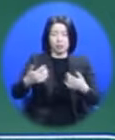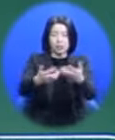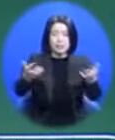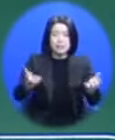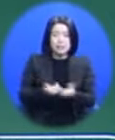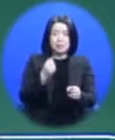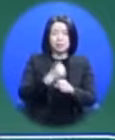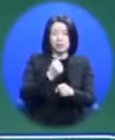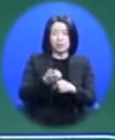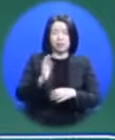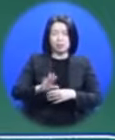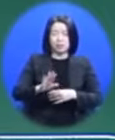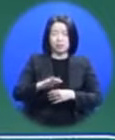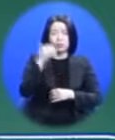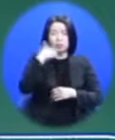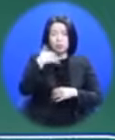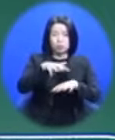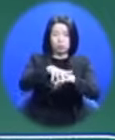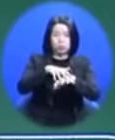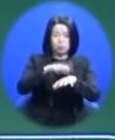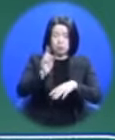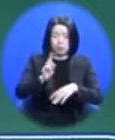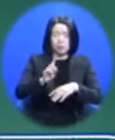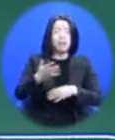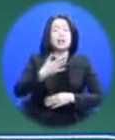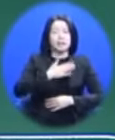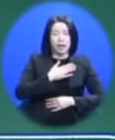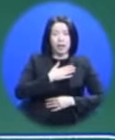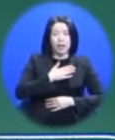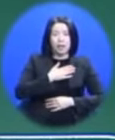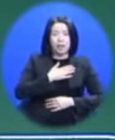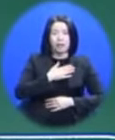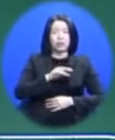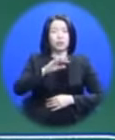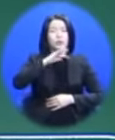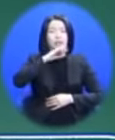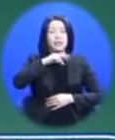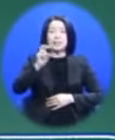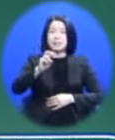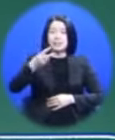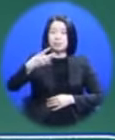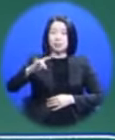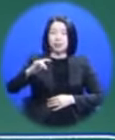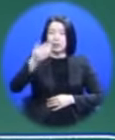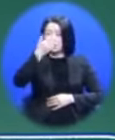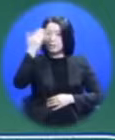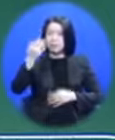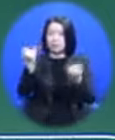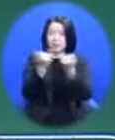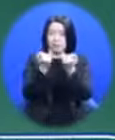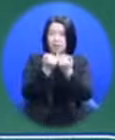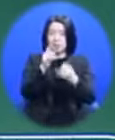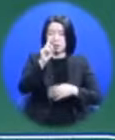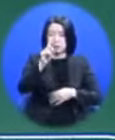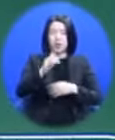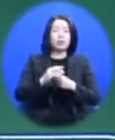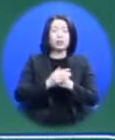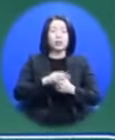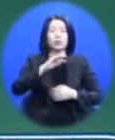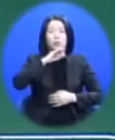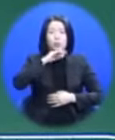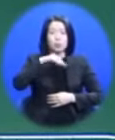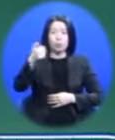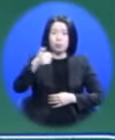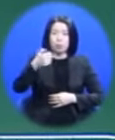짜여졌는데 어떻게 팀이 짜여졌냐면 저하고 그리고 20대 청년 자매 한 명하고 그리고